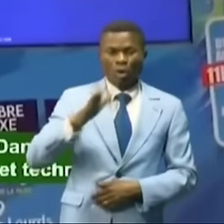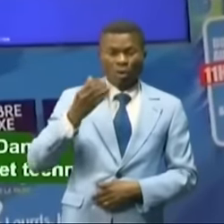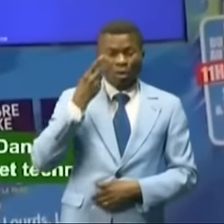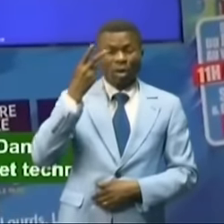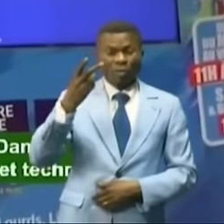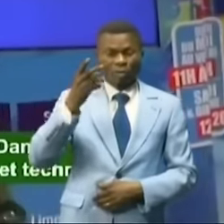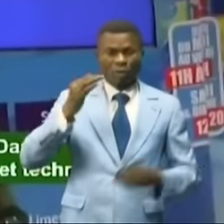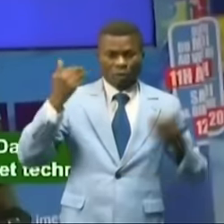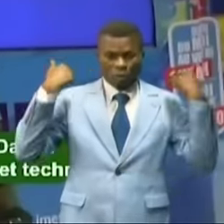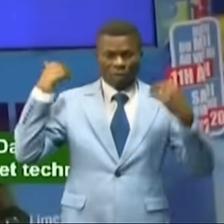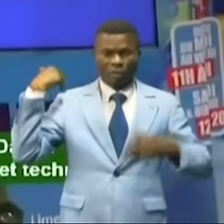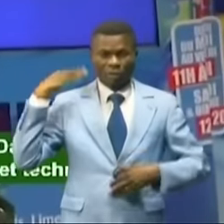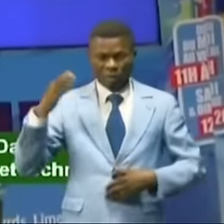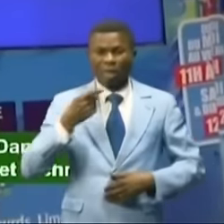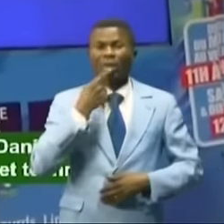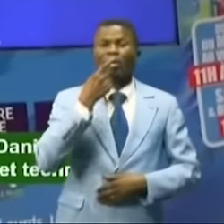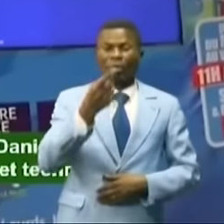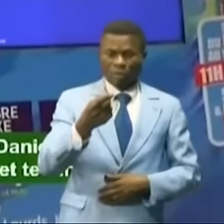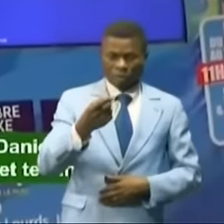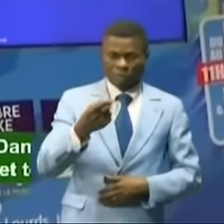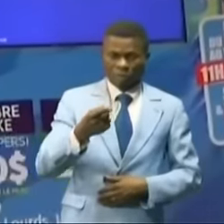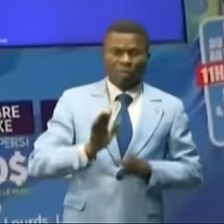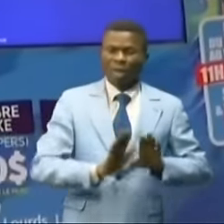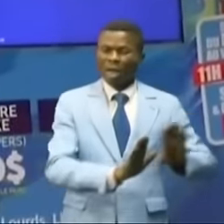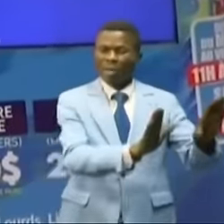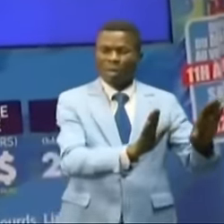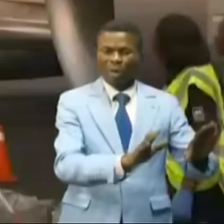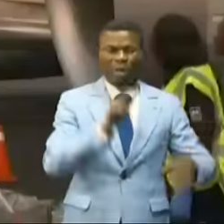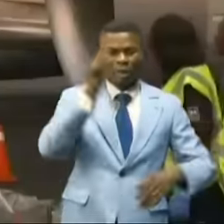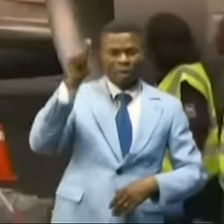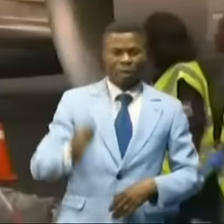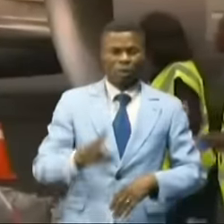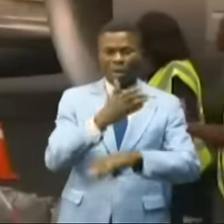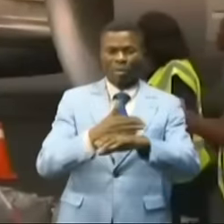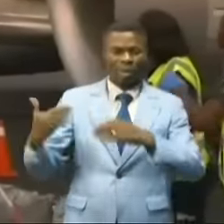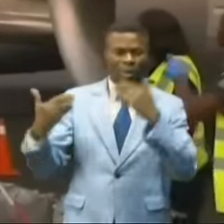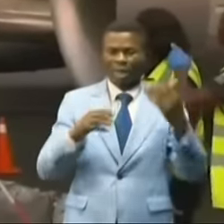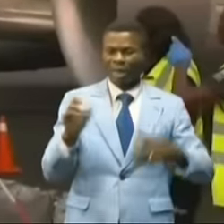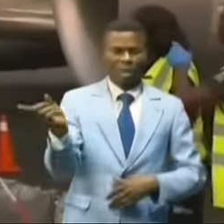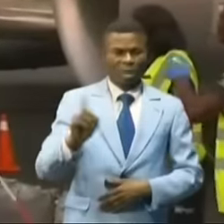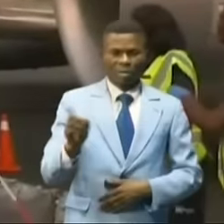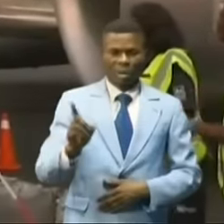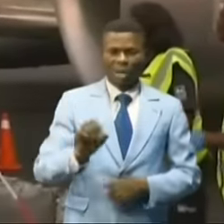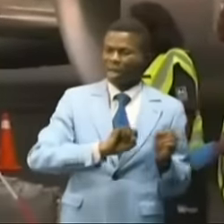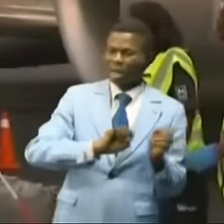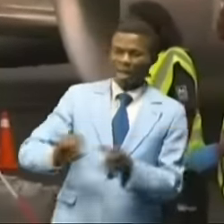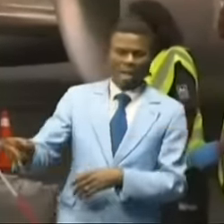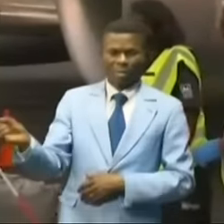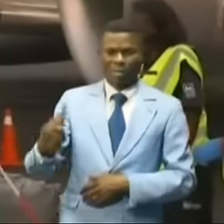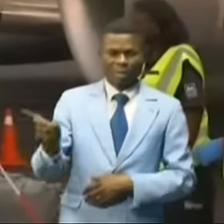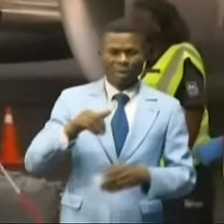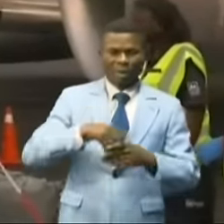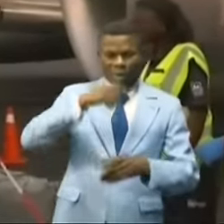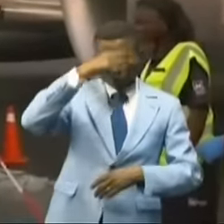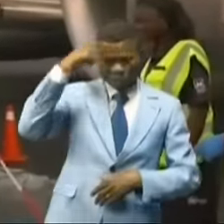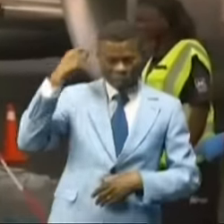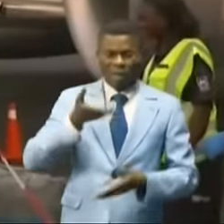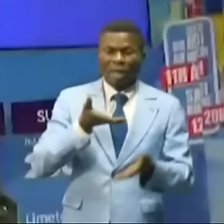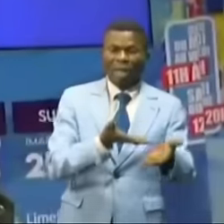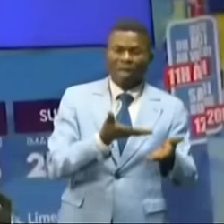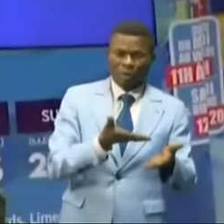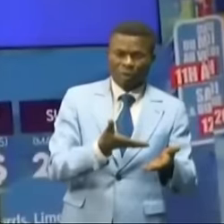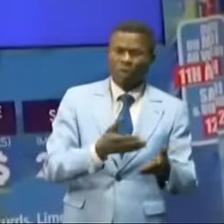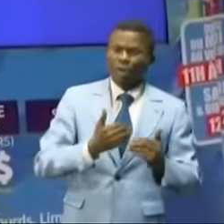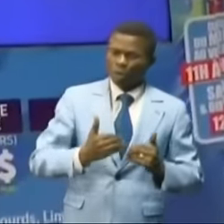l'État, il a dit qu'il ne laissera pas nos vaillants soldats dans la souffrance et son assistance sera